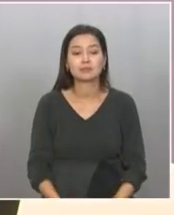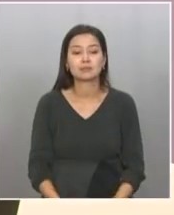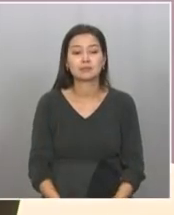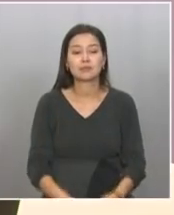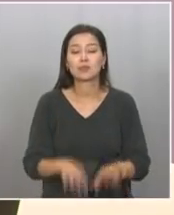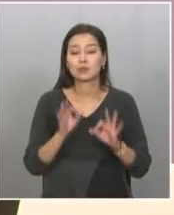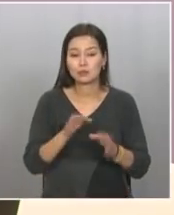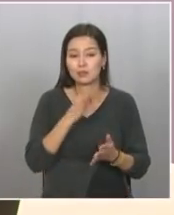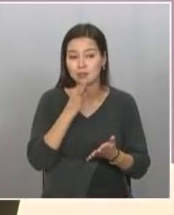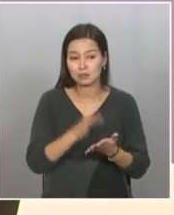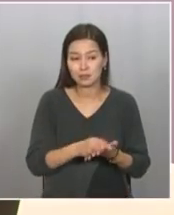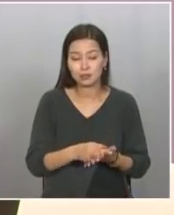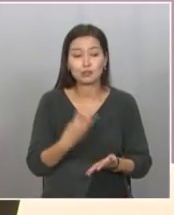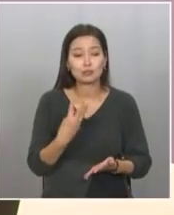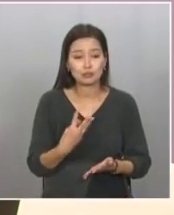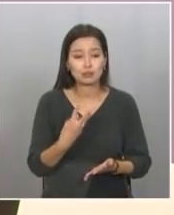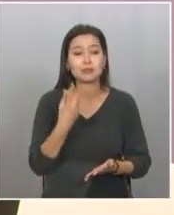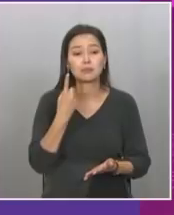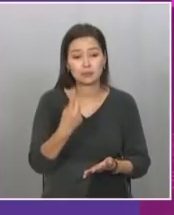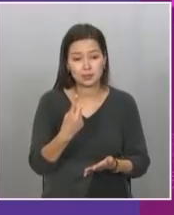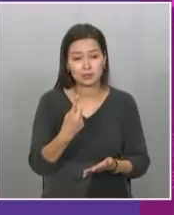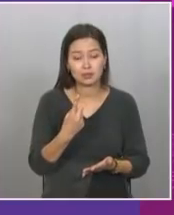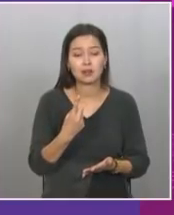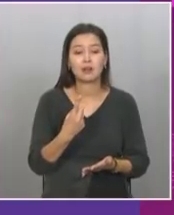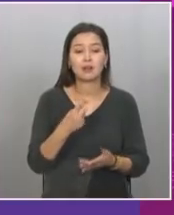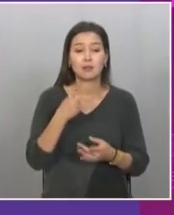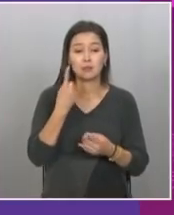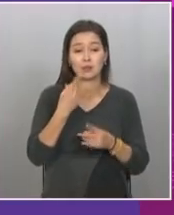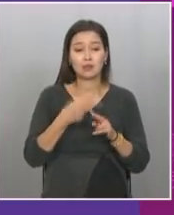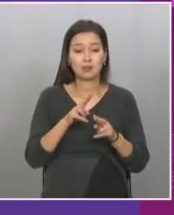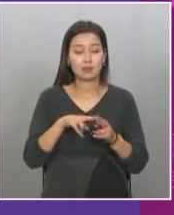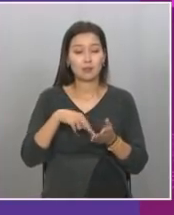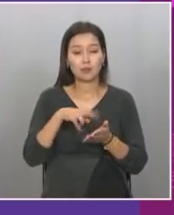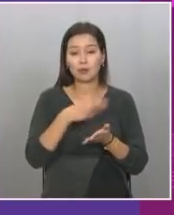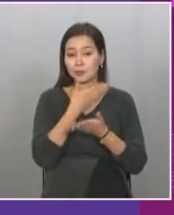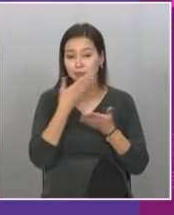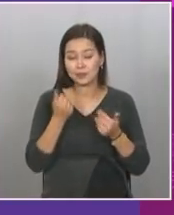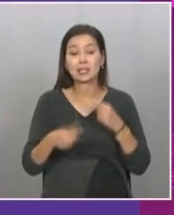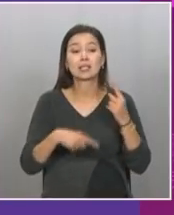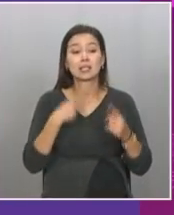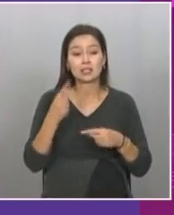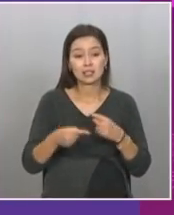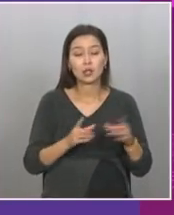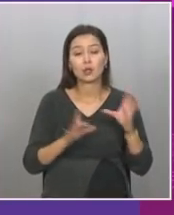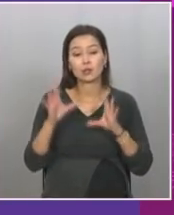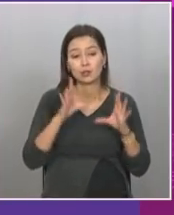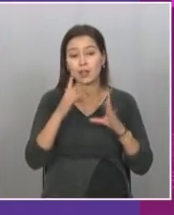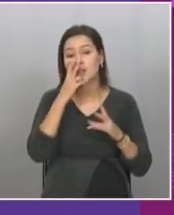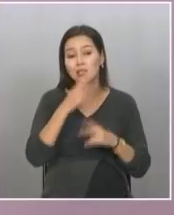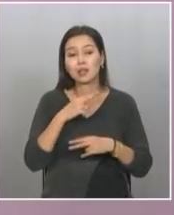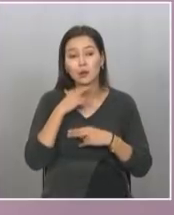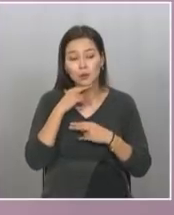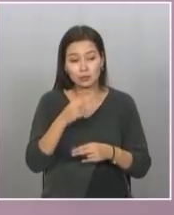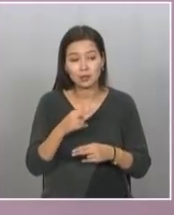Дұрыс айтасыңдар. Үштен бір бөлігі боялмаған. Жақсы балалар, келесі дөңгелектерге назар